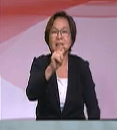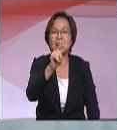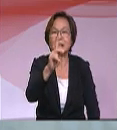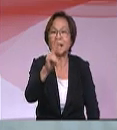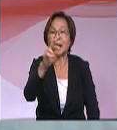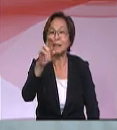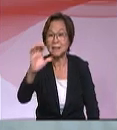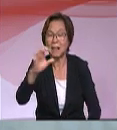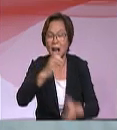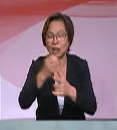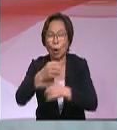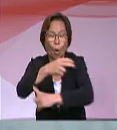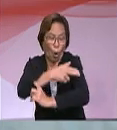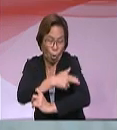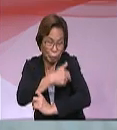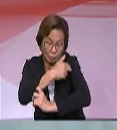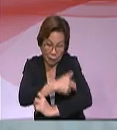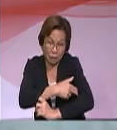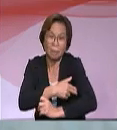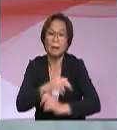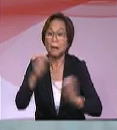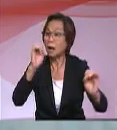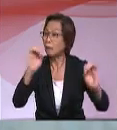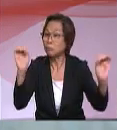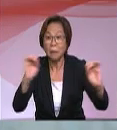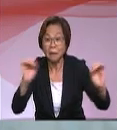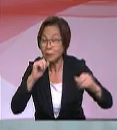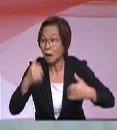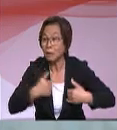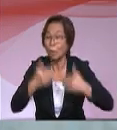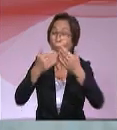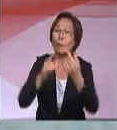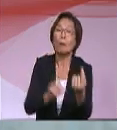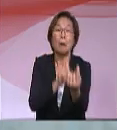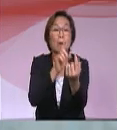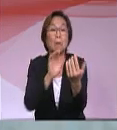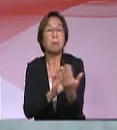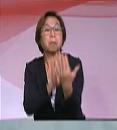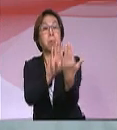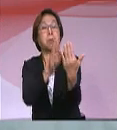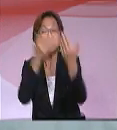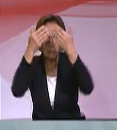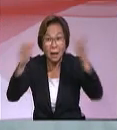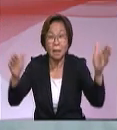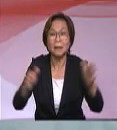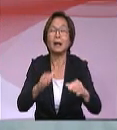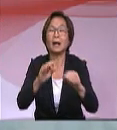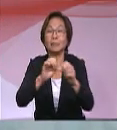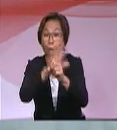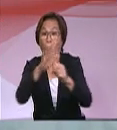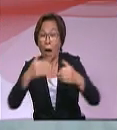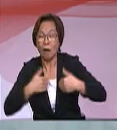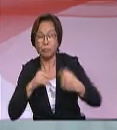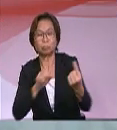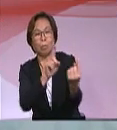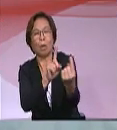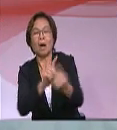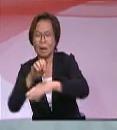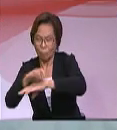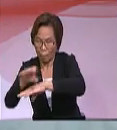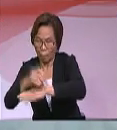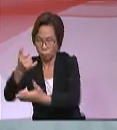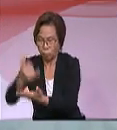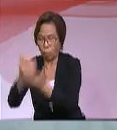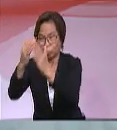ataupun di hospital. Kes-kes yang negatif tetapi terdedah pada kes yang positif, kita akan nasihatkan mereka dikuarantinkan di